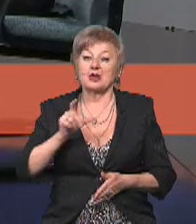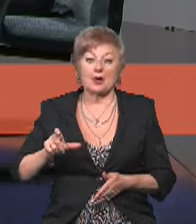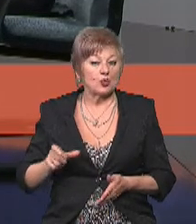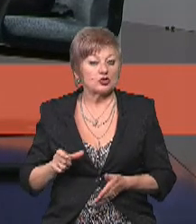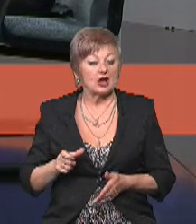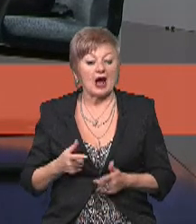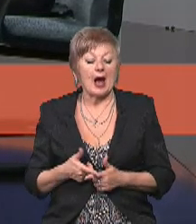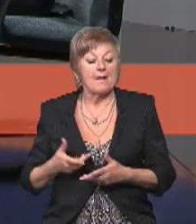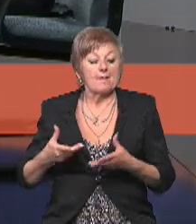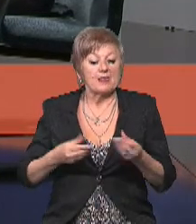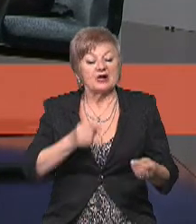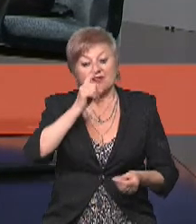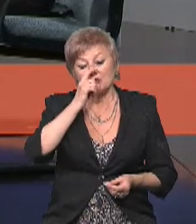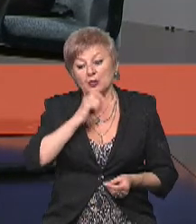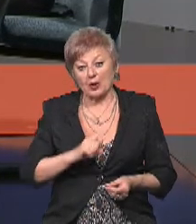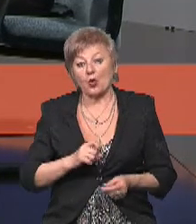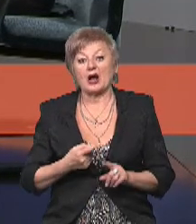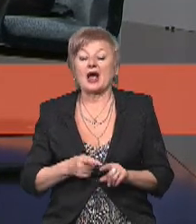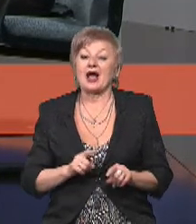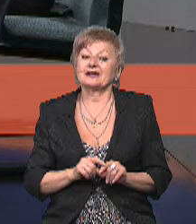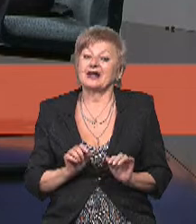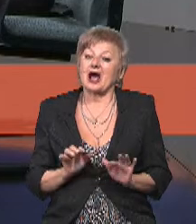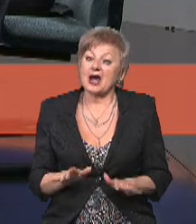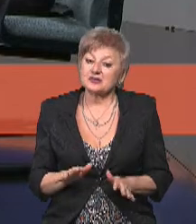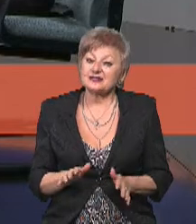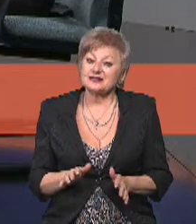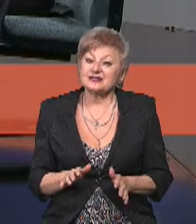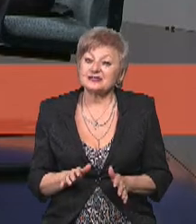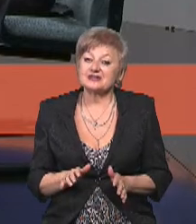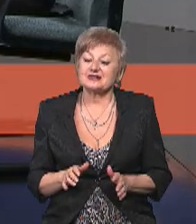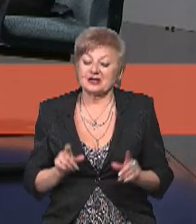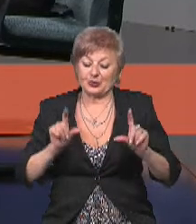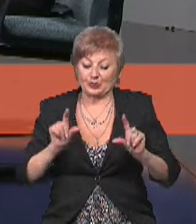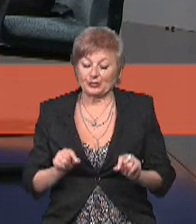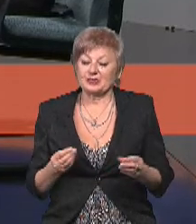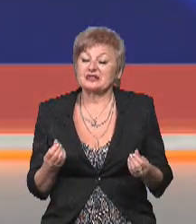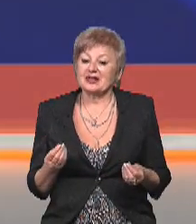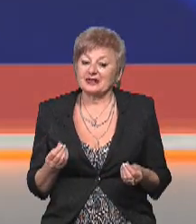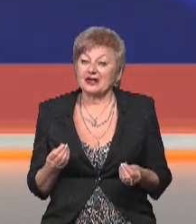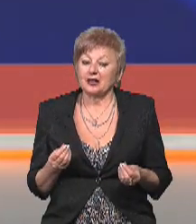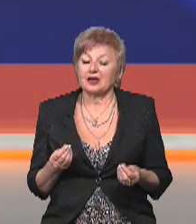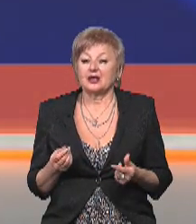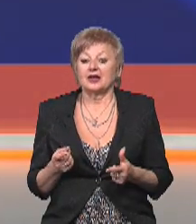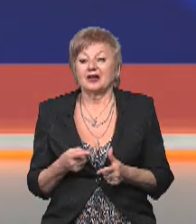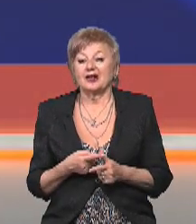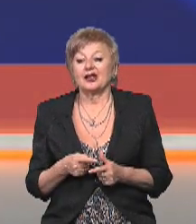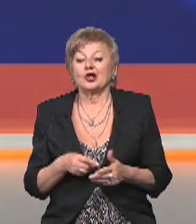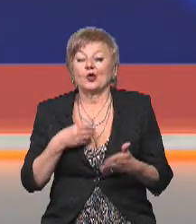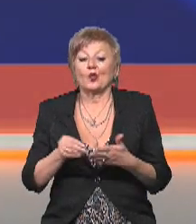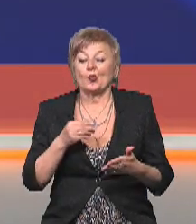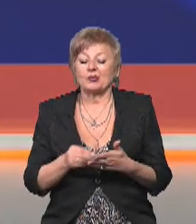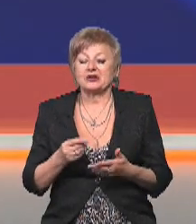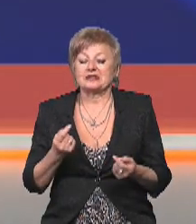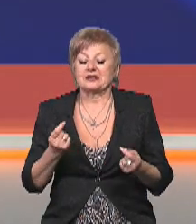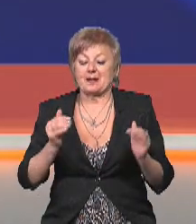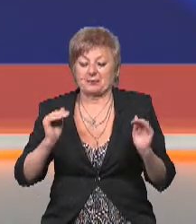не вплине негативно ця акція стабілізації ціни або можливість для запоріжців закупити за